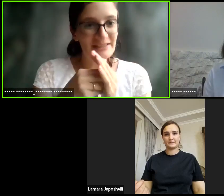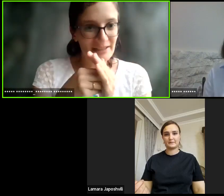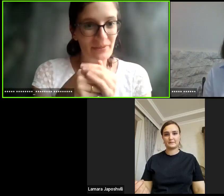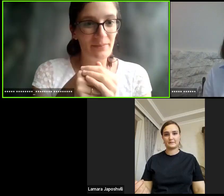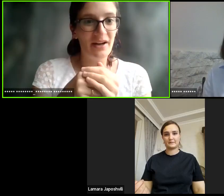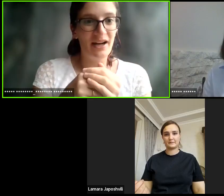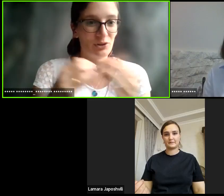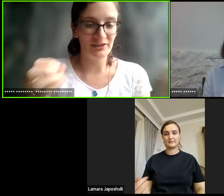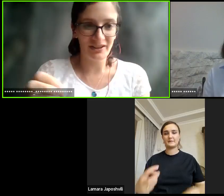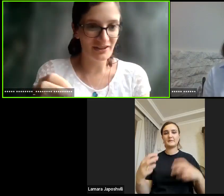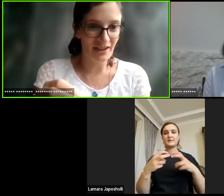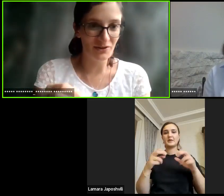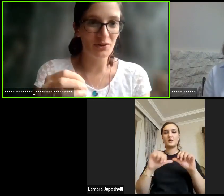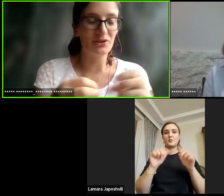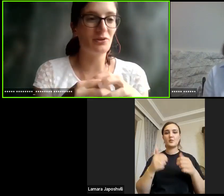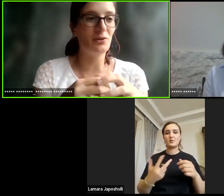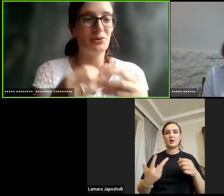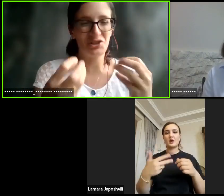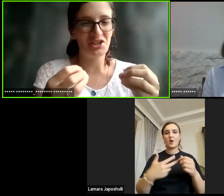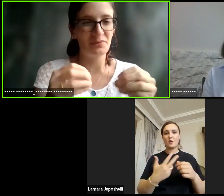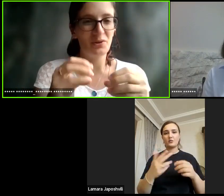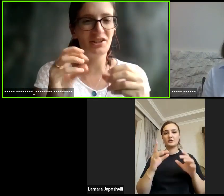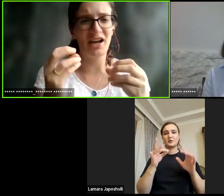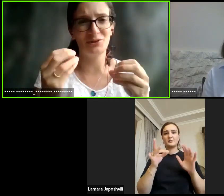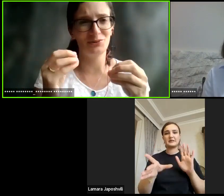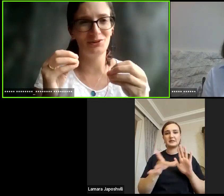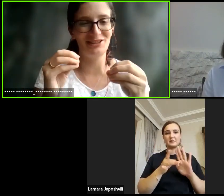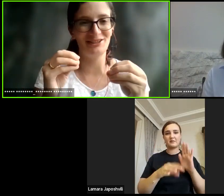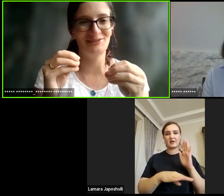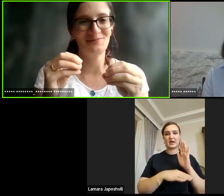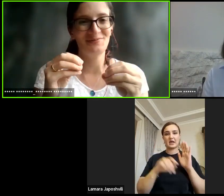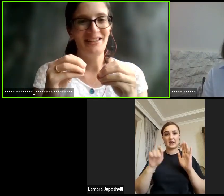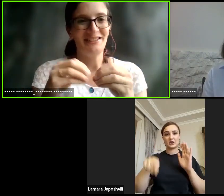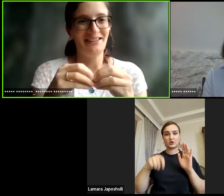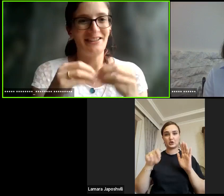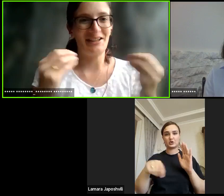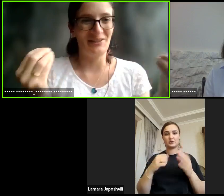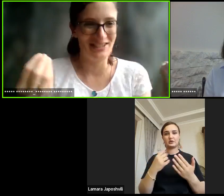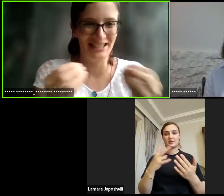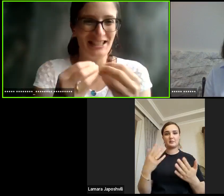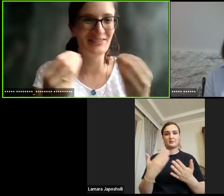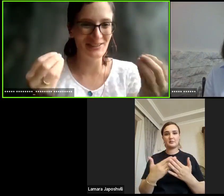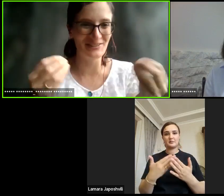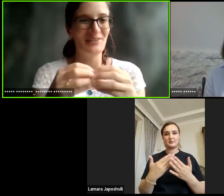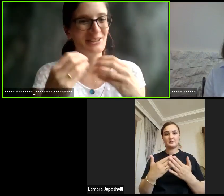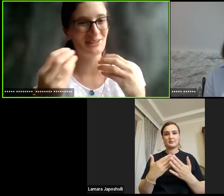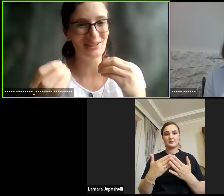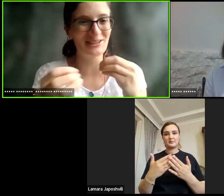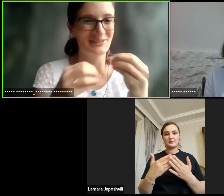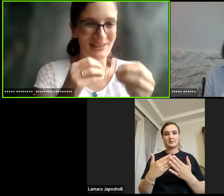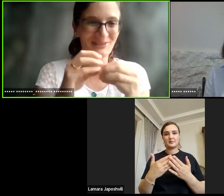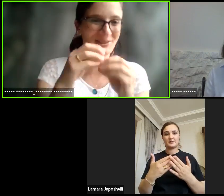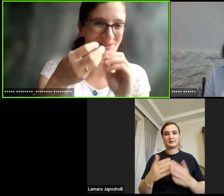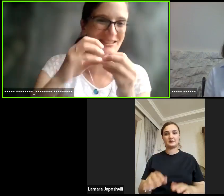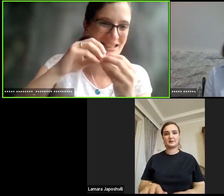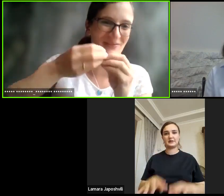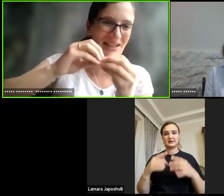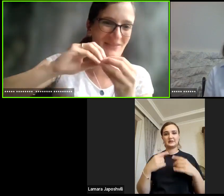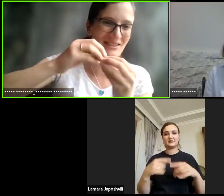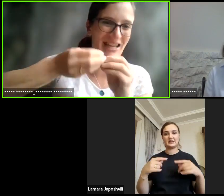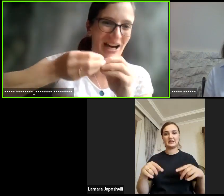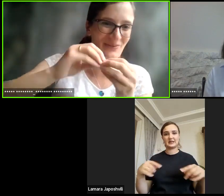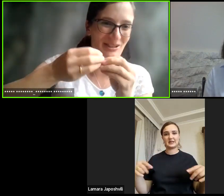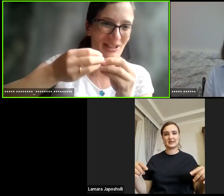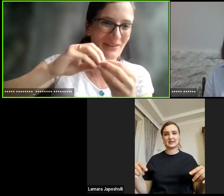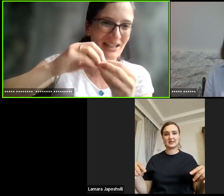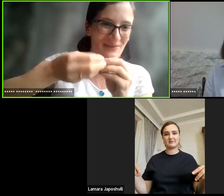გამოჭრა, მიწებება, თქვათ ხის ხელჯოხს რო აქვს ხშირ შემთხვევაში, ან თუნდაც რეკლამაში შეეძლება მაგრამ სხვადასხვა შუქუნა